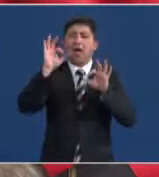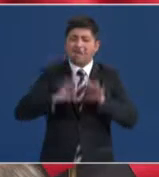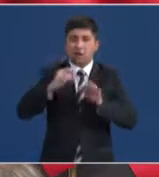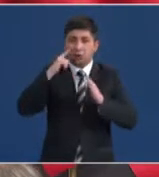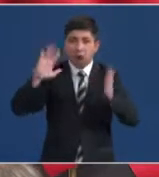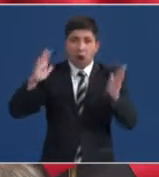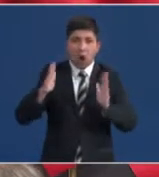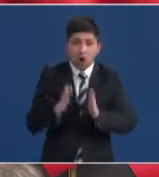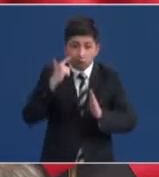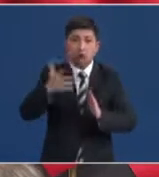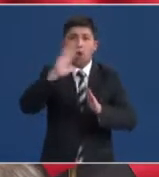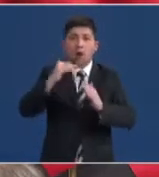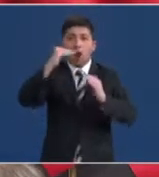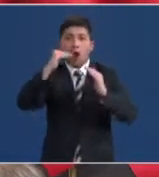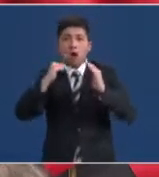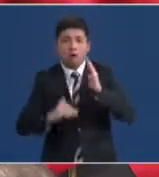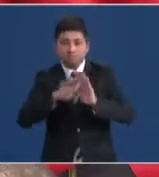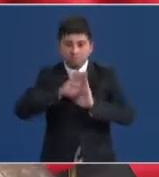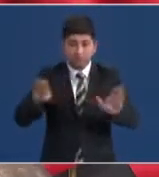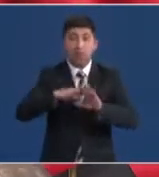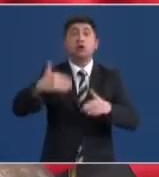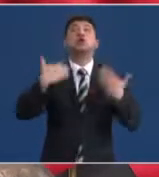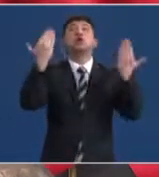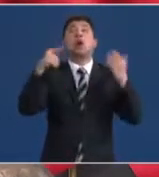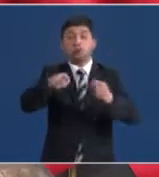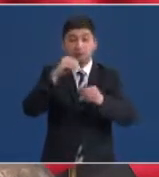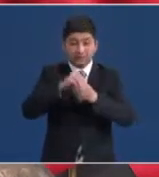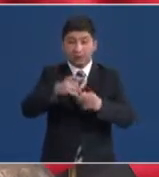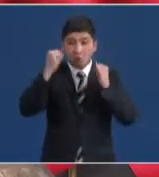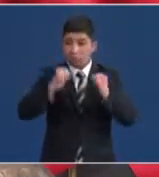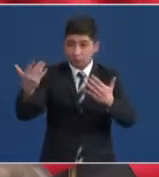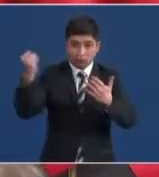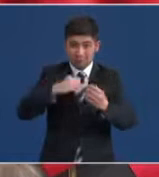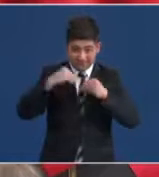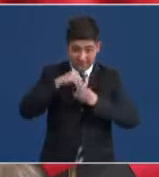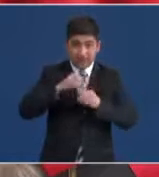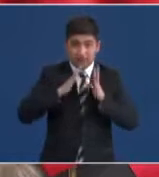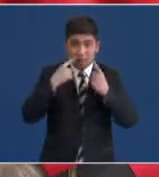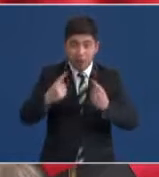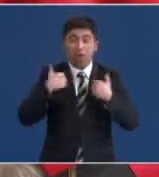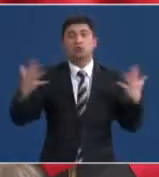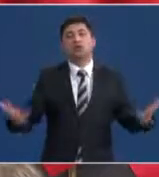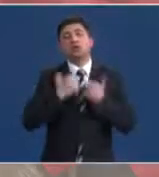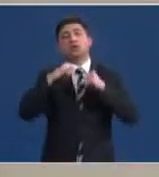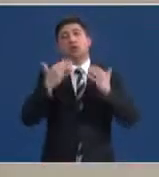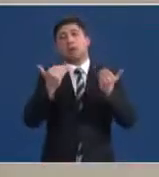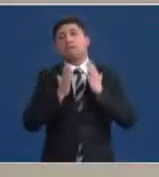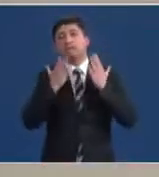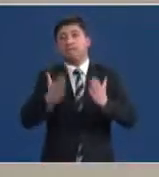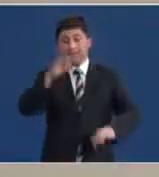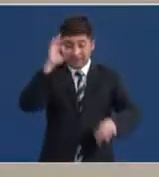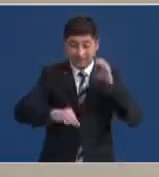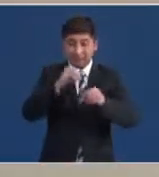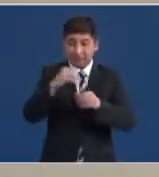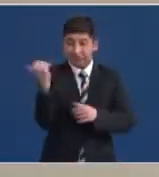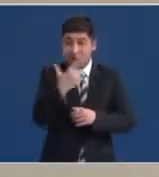Sonra da geri etmek suretiyle İnşallah bu musibetten tamamen kurtulacağız test